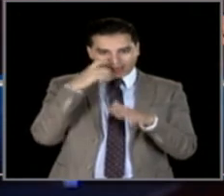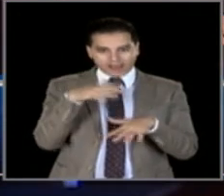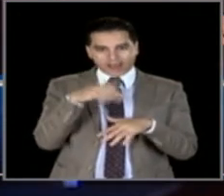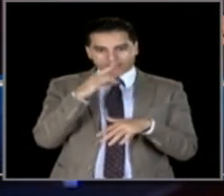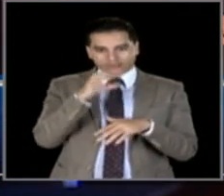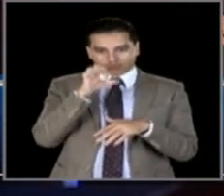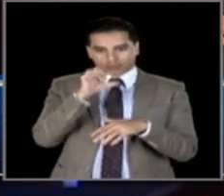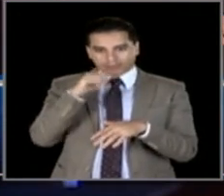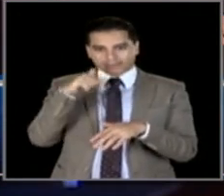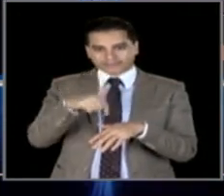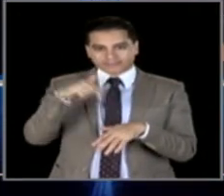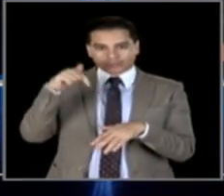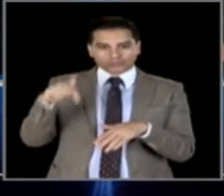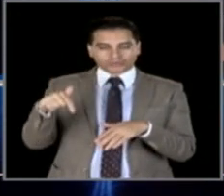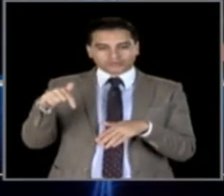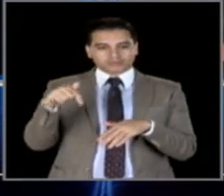12/1966